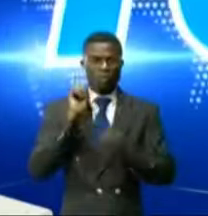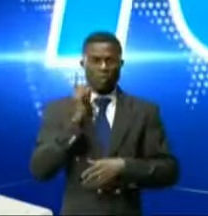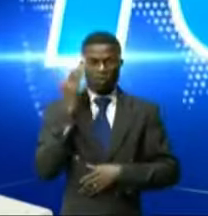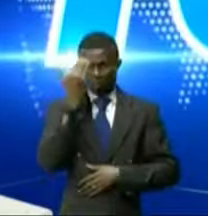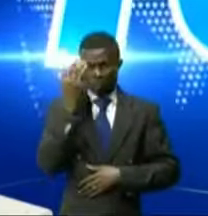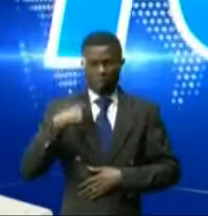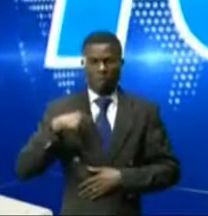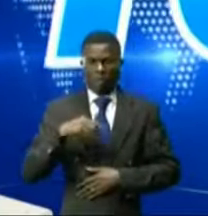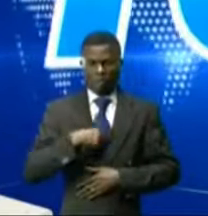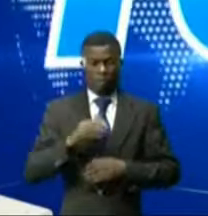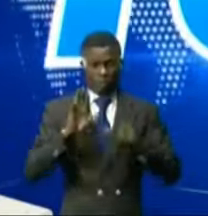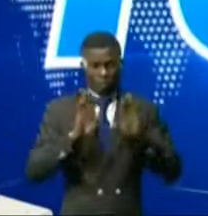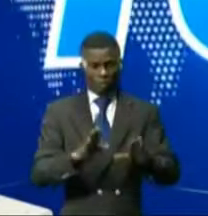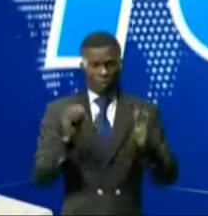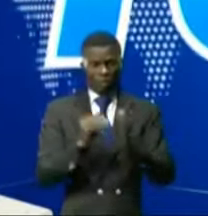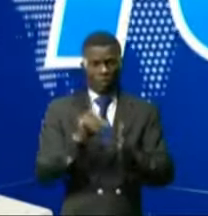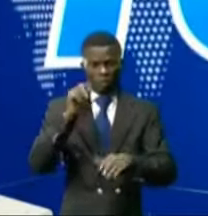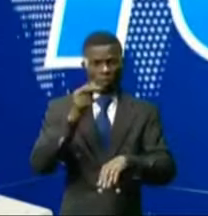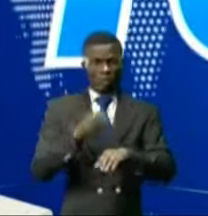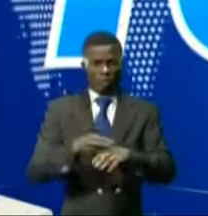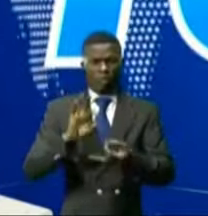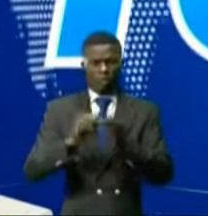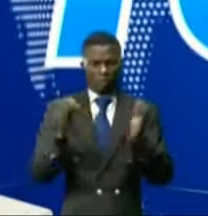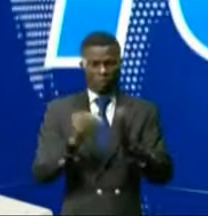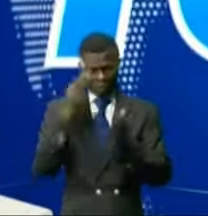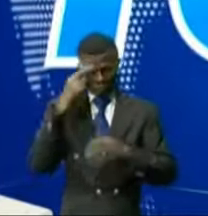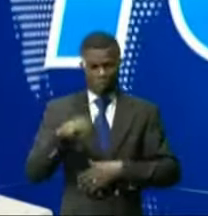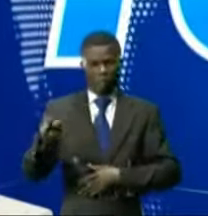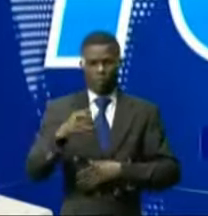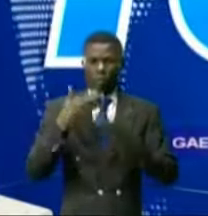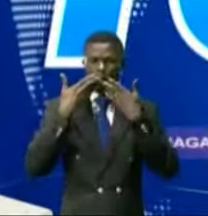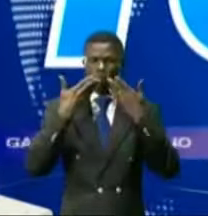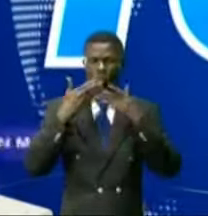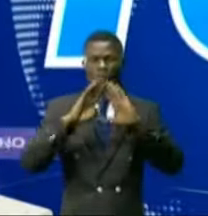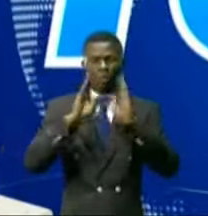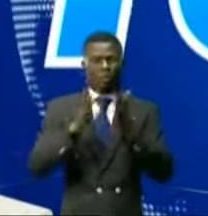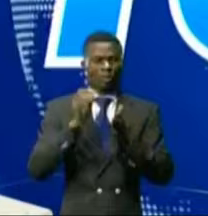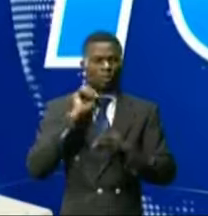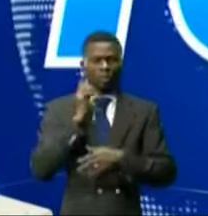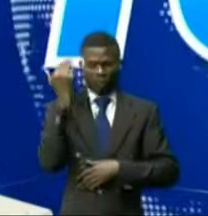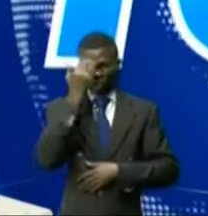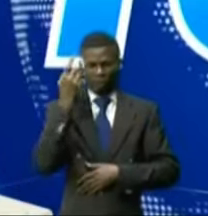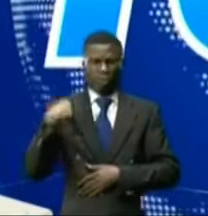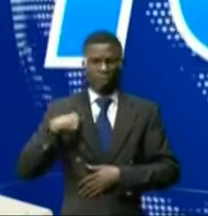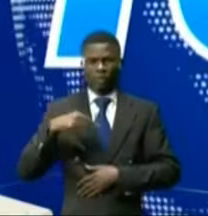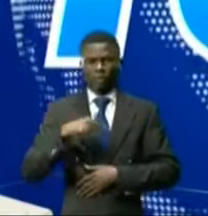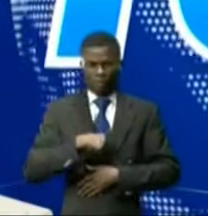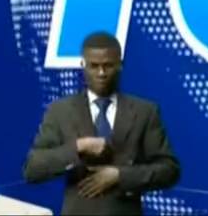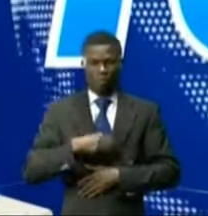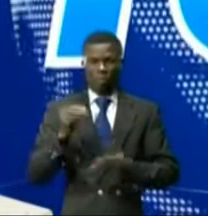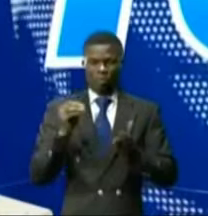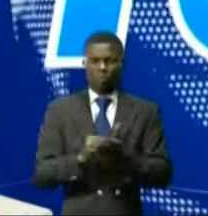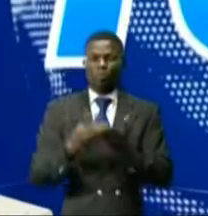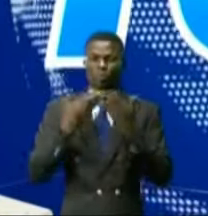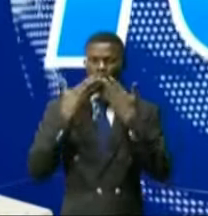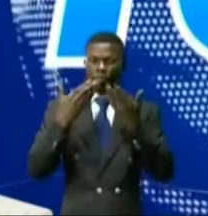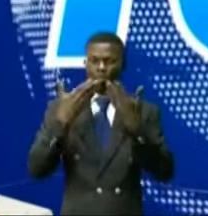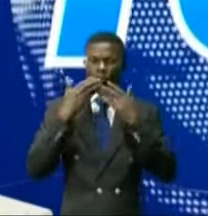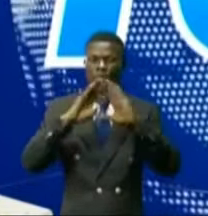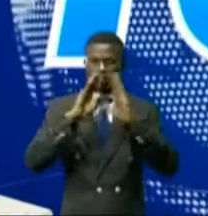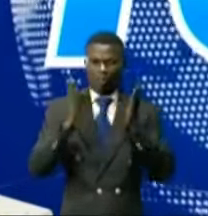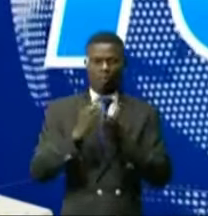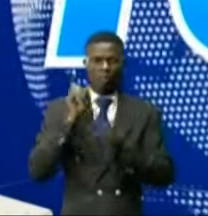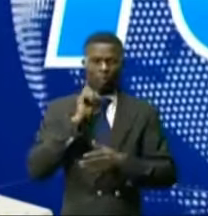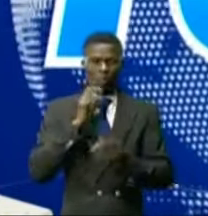Mavonga et André Njeka pour l'avoir réalisé. Merci à Cédric Kenena pour l'avoir coordonné, assisté de José Dimonekene, Yannick Yangumba,